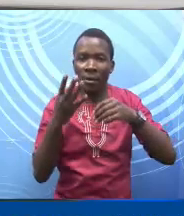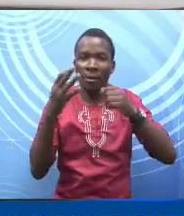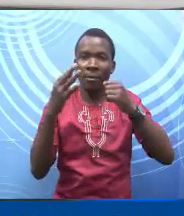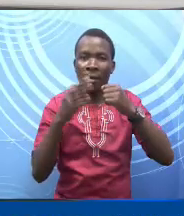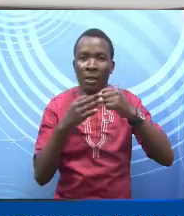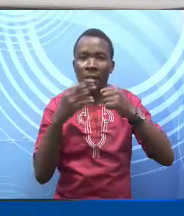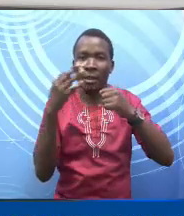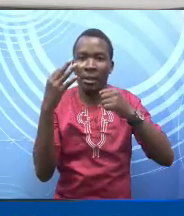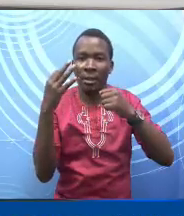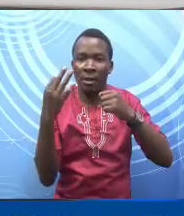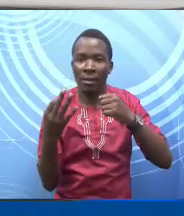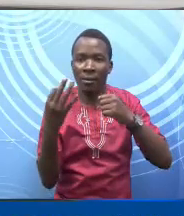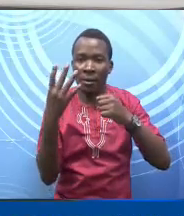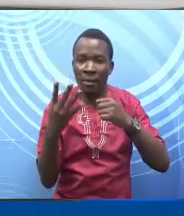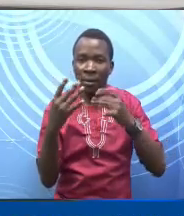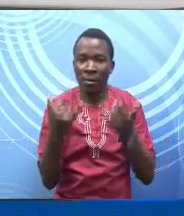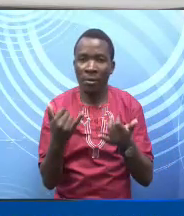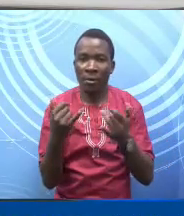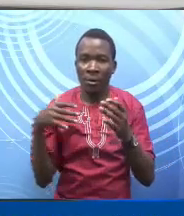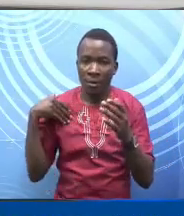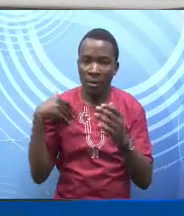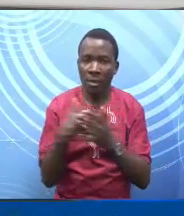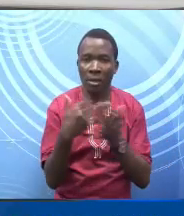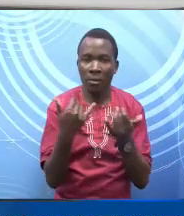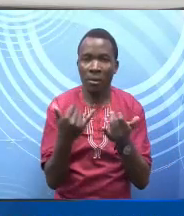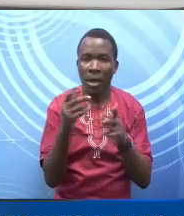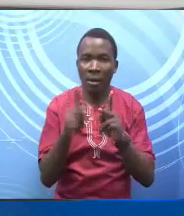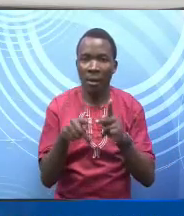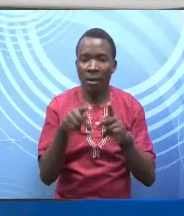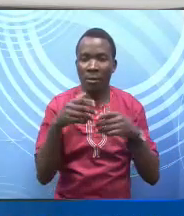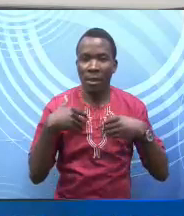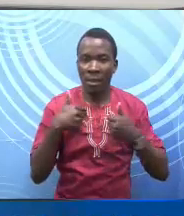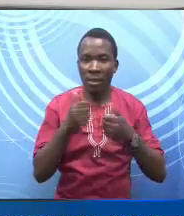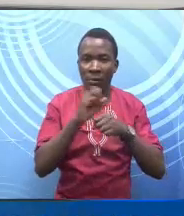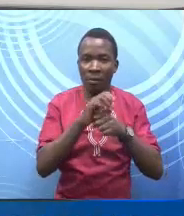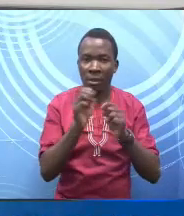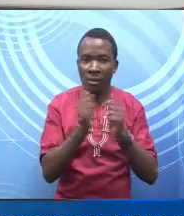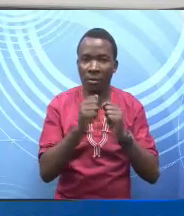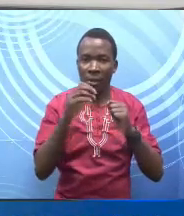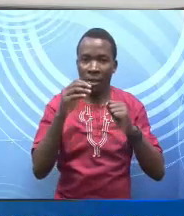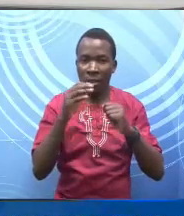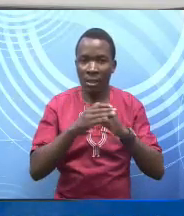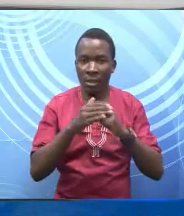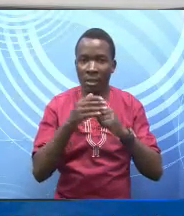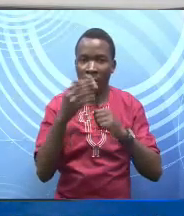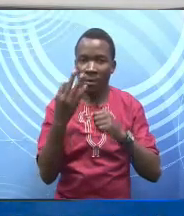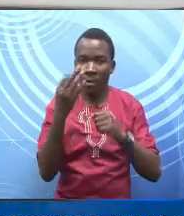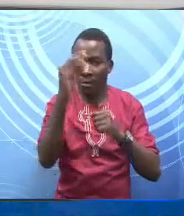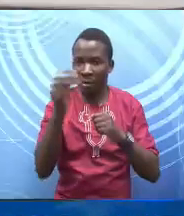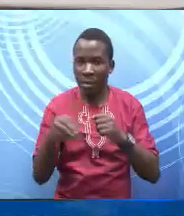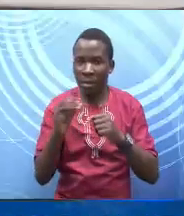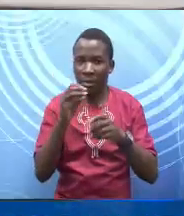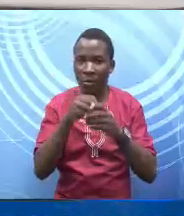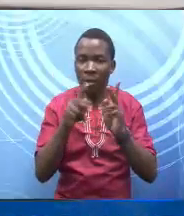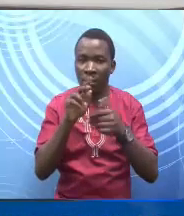4,834. Uyu munsi kandi kugeza kuri ubu ngubu abantu bamaze gukira icyorezo cya COVID-19 ni 3% abantu